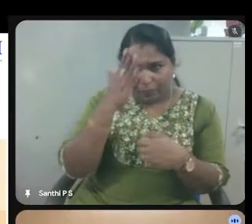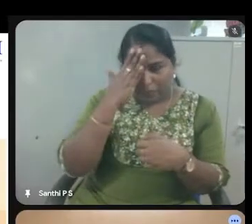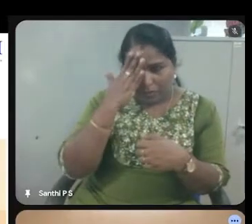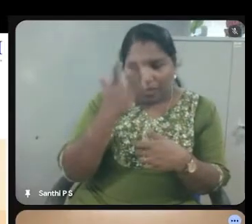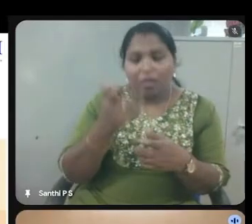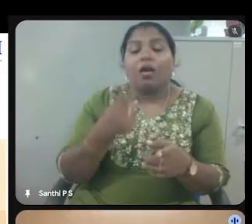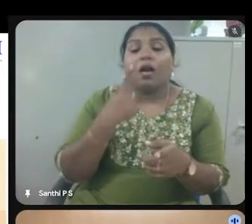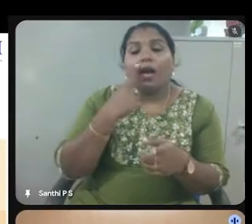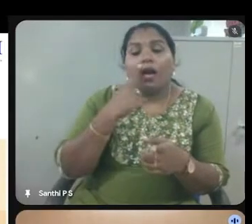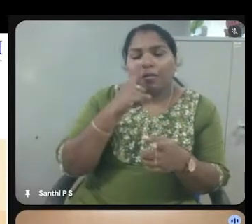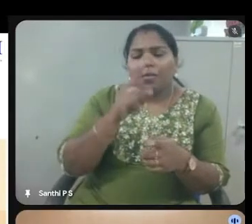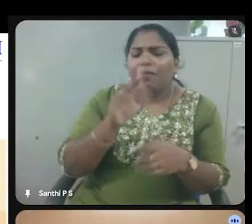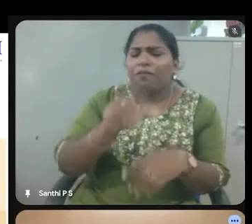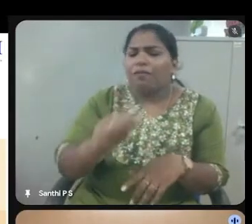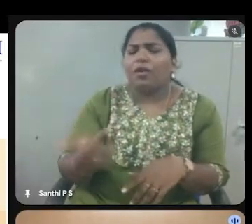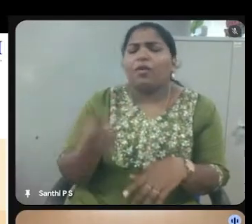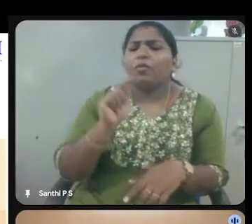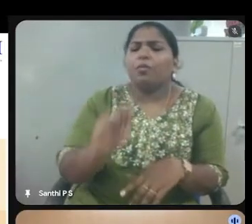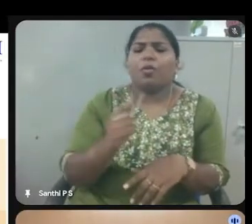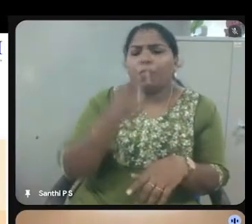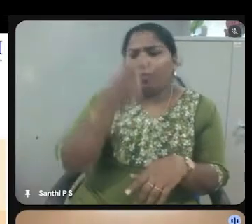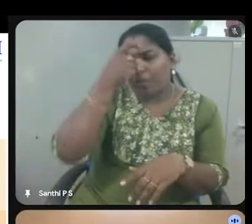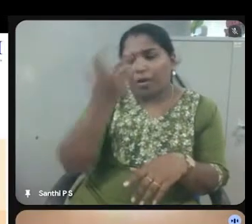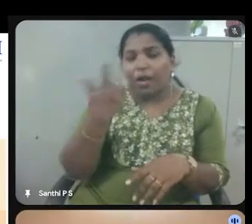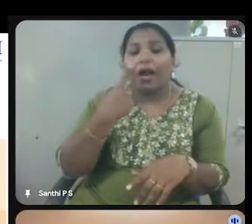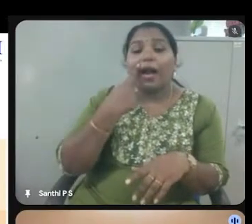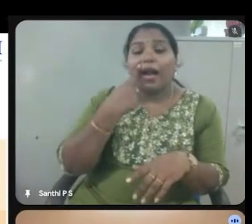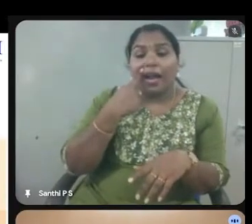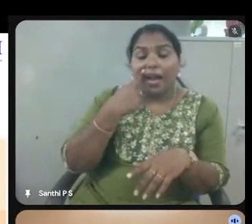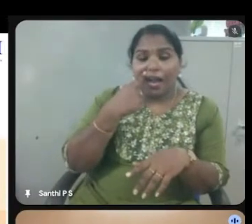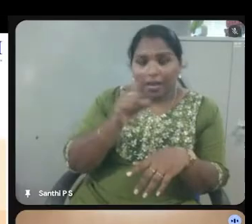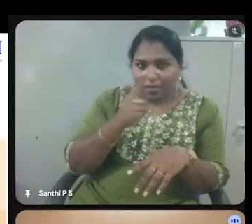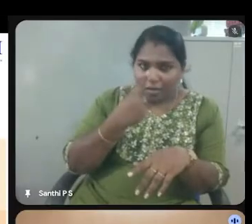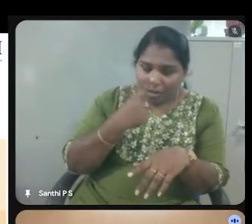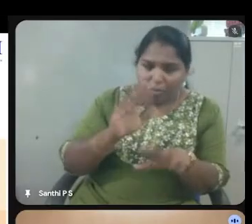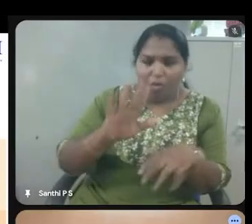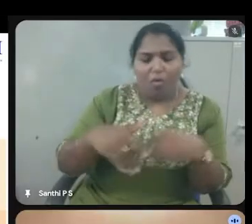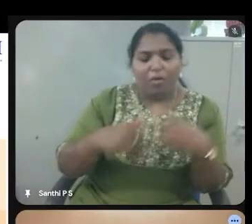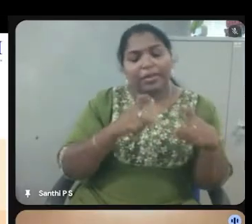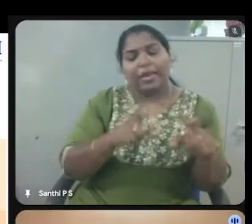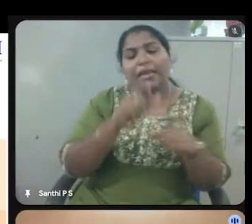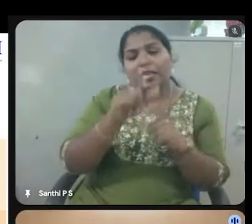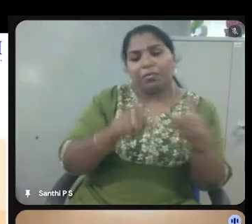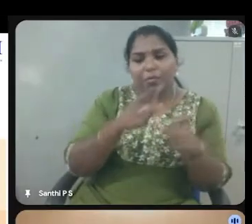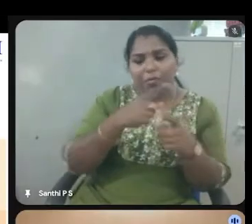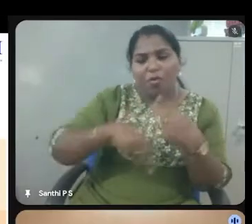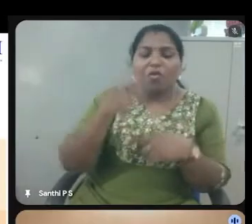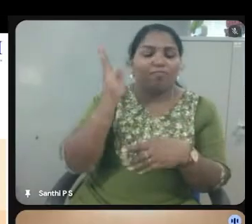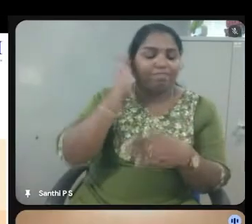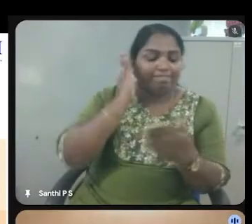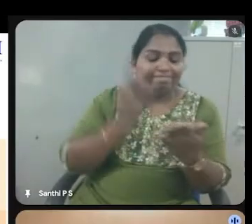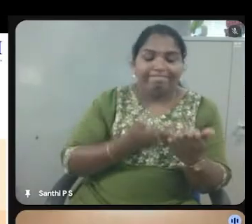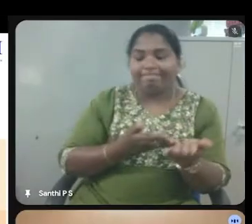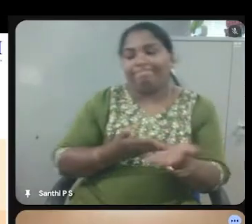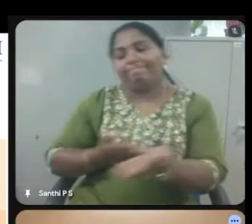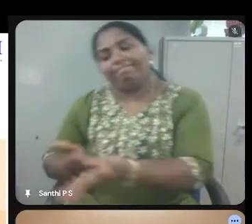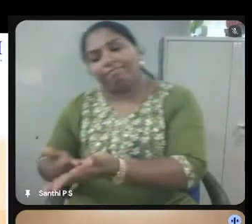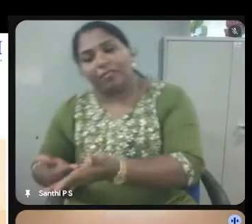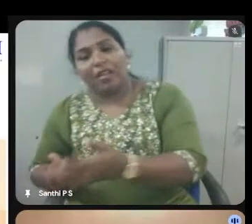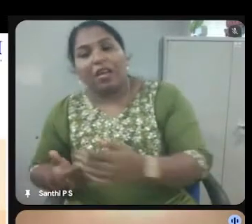കൗൺസിലിംഗ് വേറൊരു കാര്യമാണ് മാതാപിതാക്കൾ അല്ലെങ്കിൽ കെയർ ഗീവേഴ്സിന്റെ സ്ക്രീൻ ടൈം എന്ന് പറയുന്നത്. അപ്പൊ അതായത് നമുക്ക് ഈ പടത്തിൽ കാണുന്ന